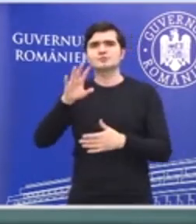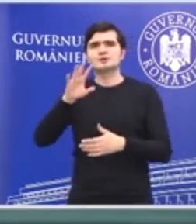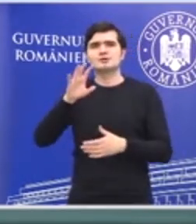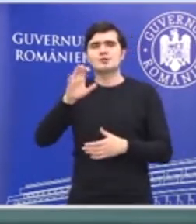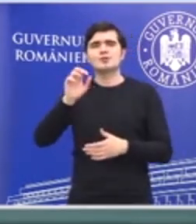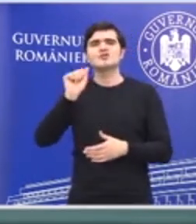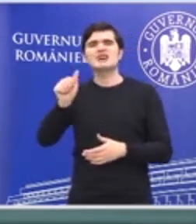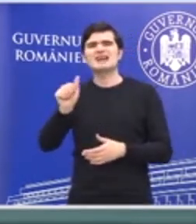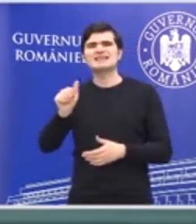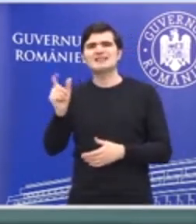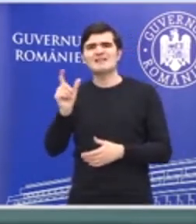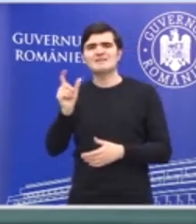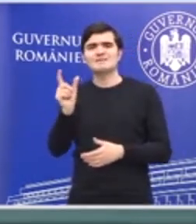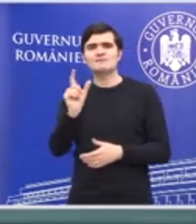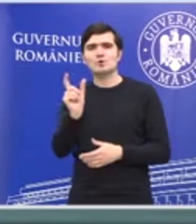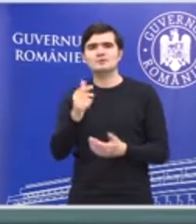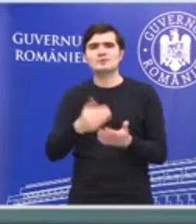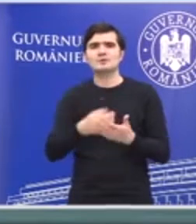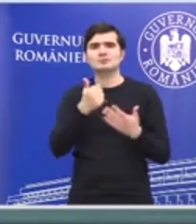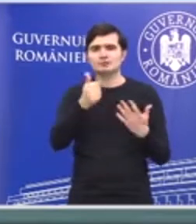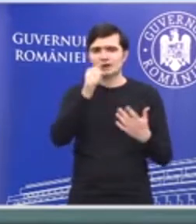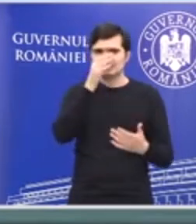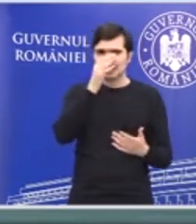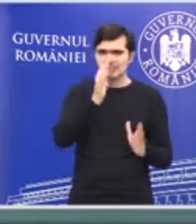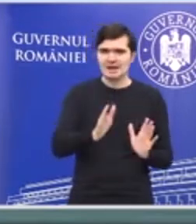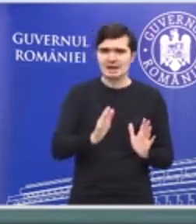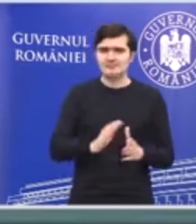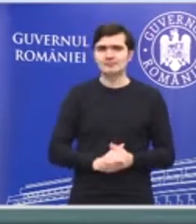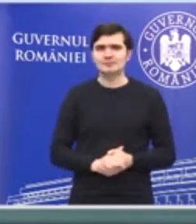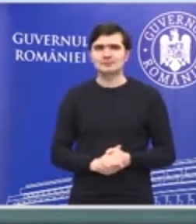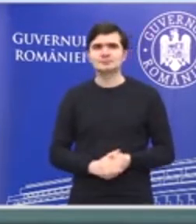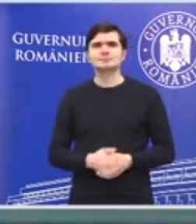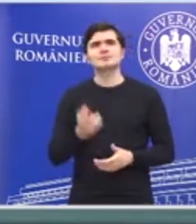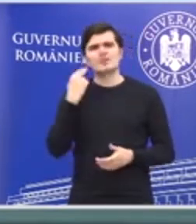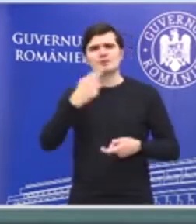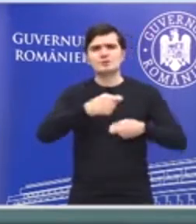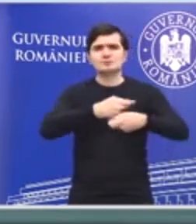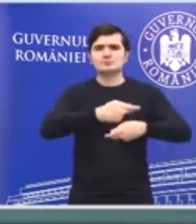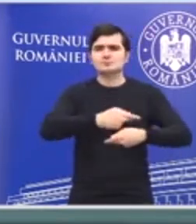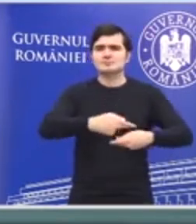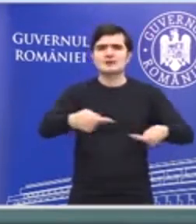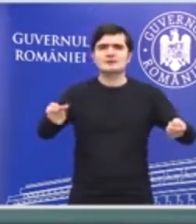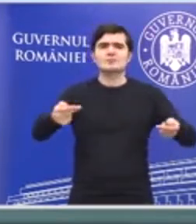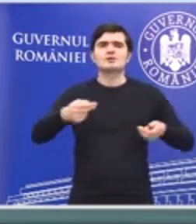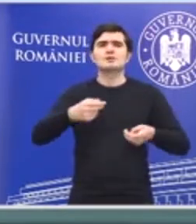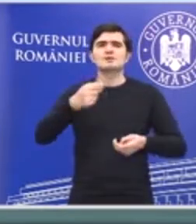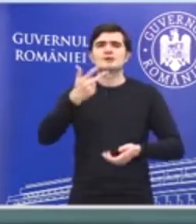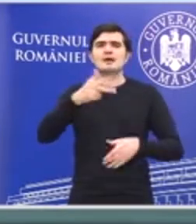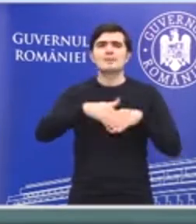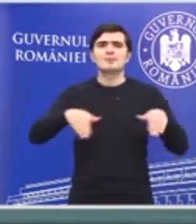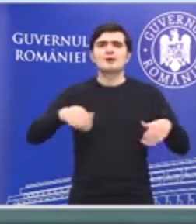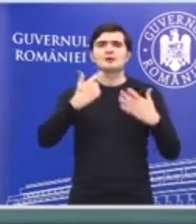1.410.796 pentru data de 6 aprilie, bineînțeles, distribuite fiind